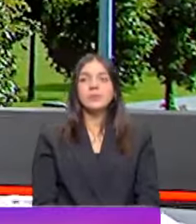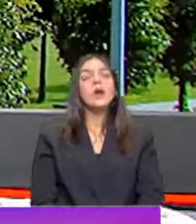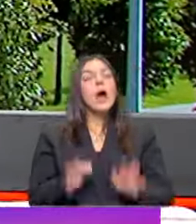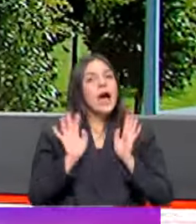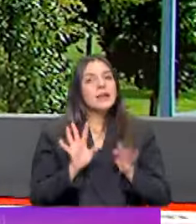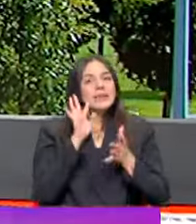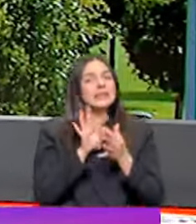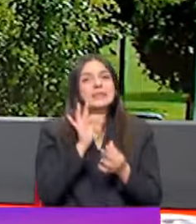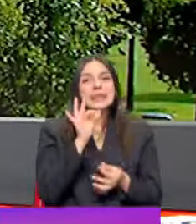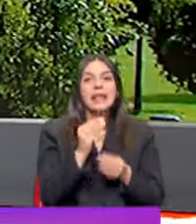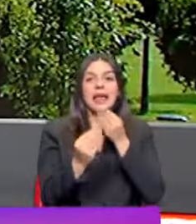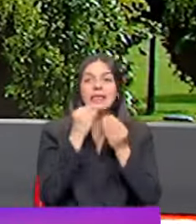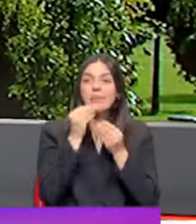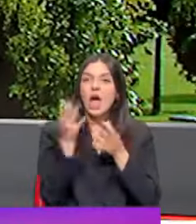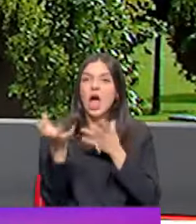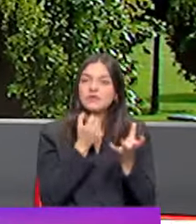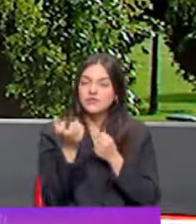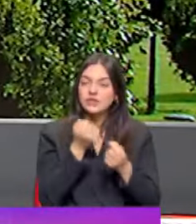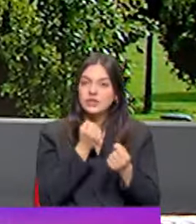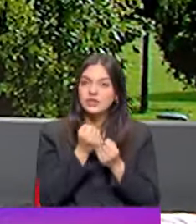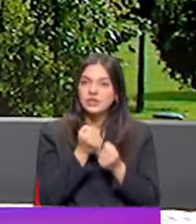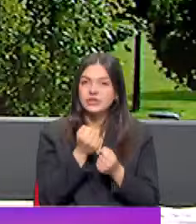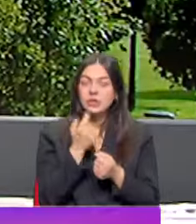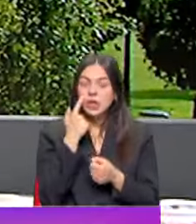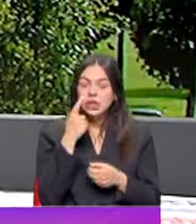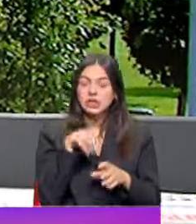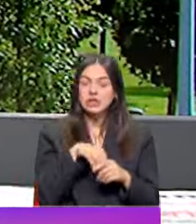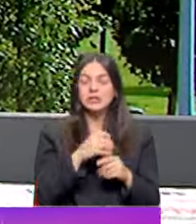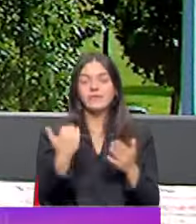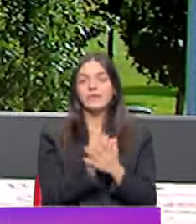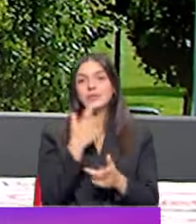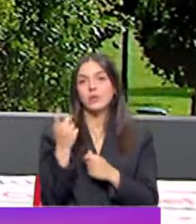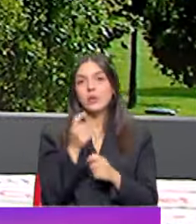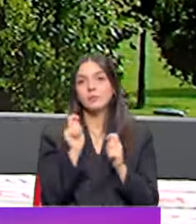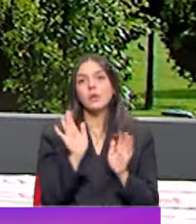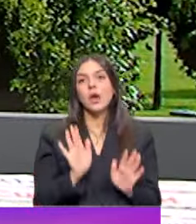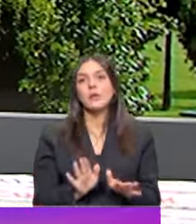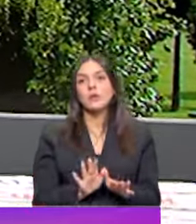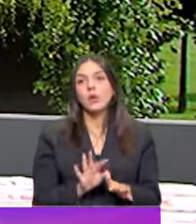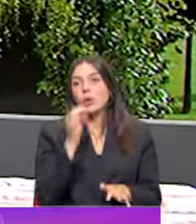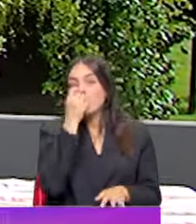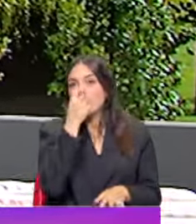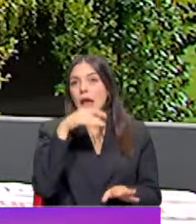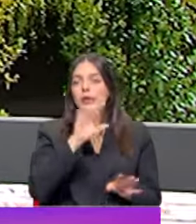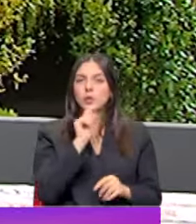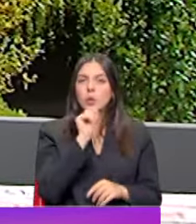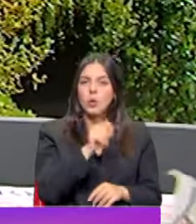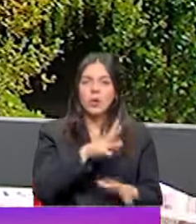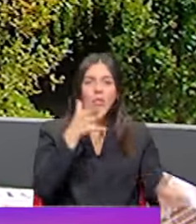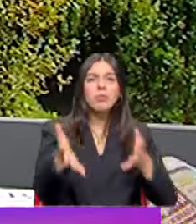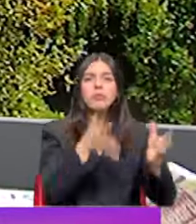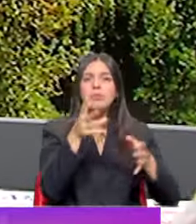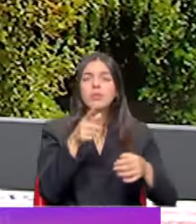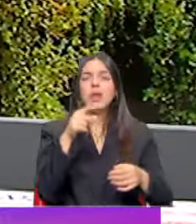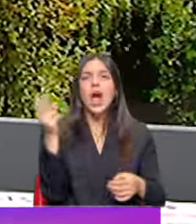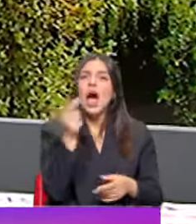Artık insanlar gıda alışverişi için kredi ve kredi kartlarına başvurmak zorunda kalıyorlar. Kolay değil, ülke talan edilmiş, mülteci